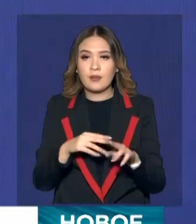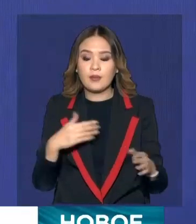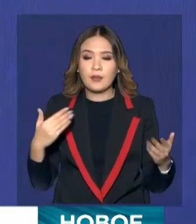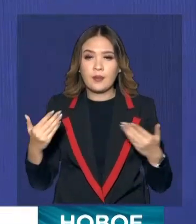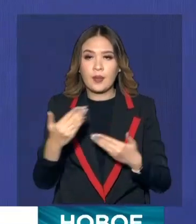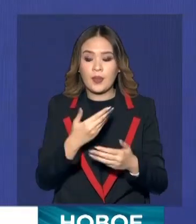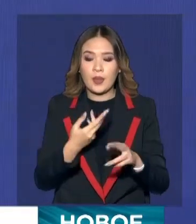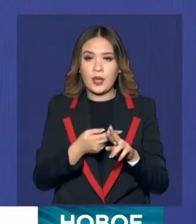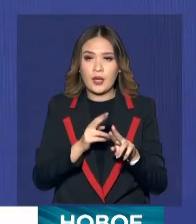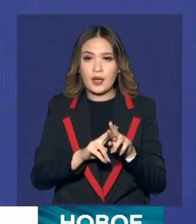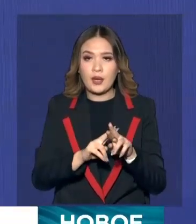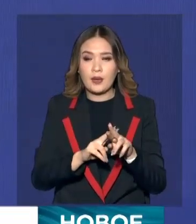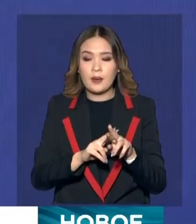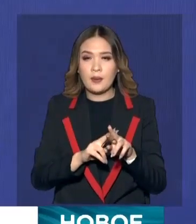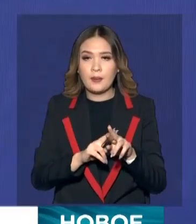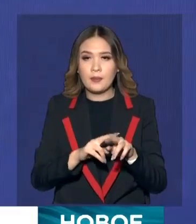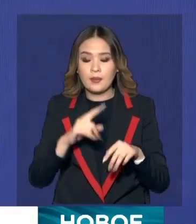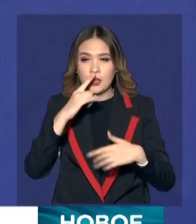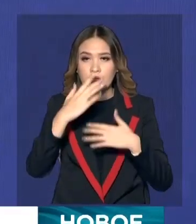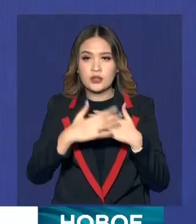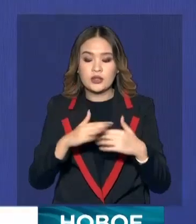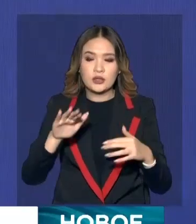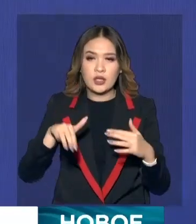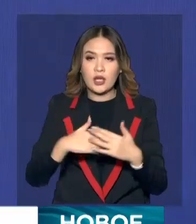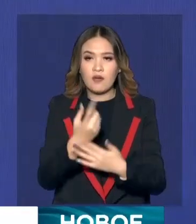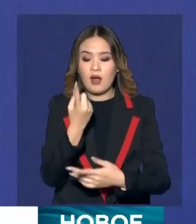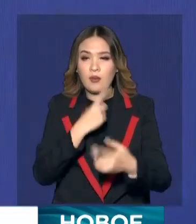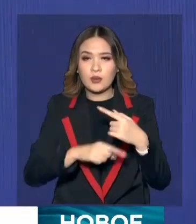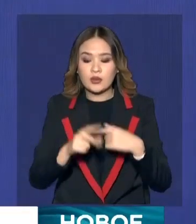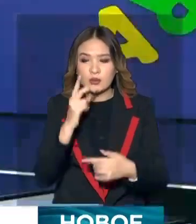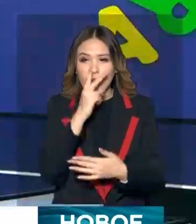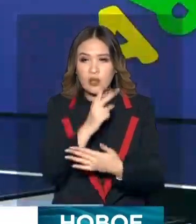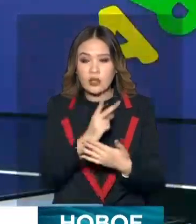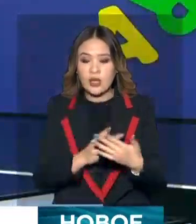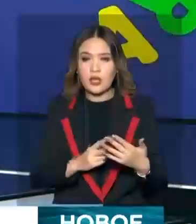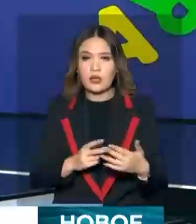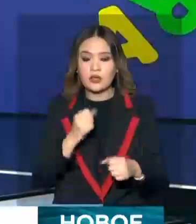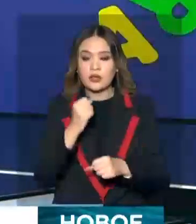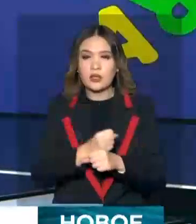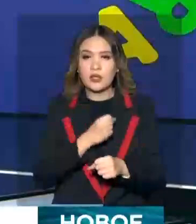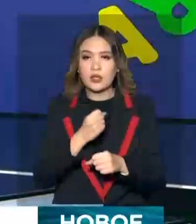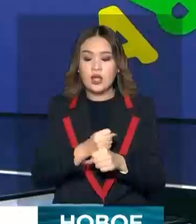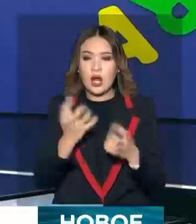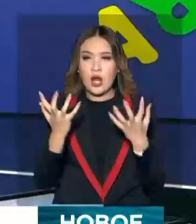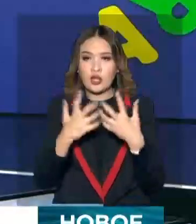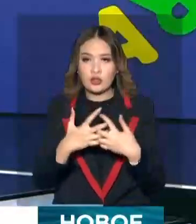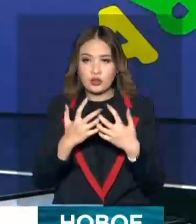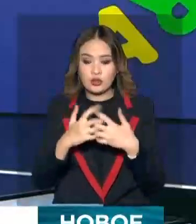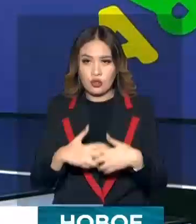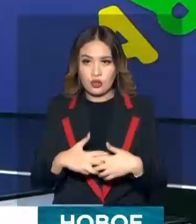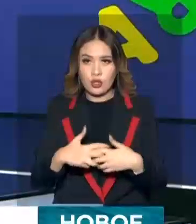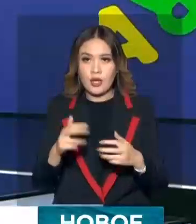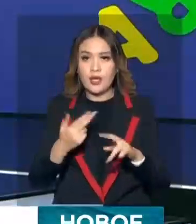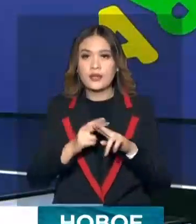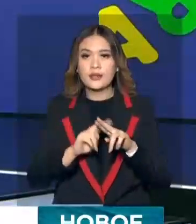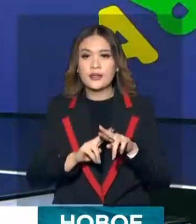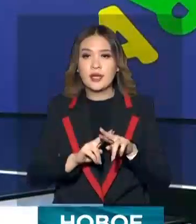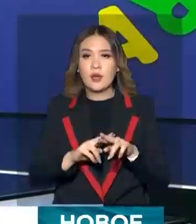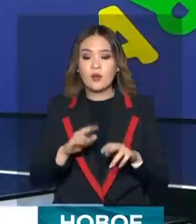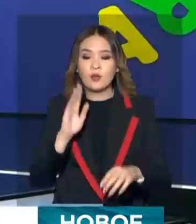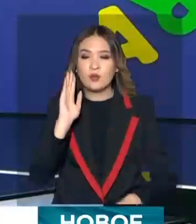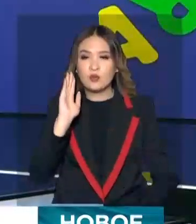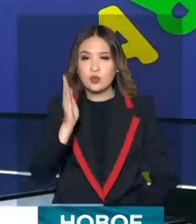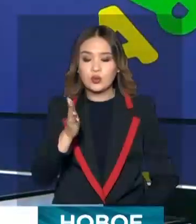методика подушевого финансирования заново пересматривается, делаются соответствующие расчеты. На основании этих расчетов